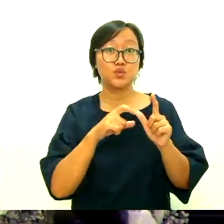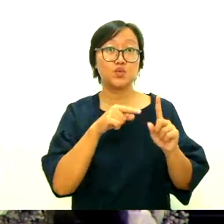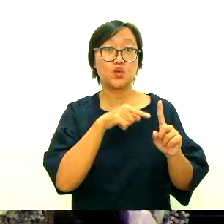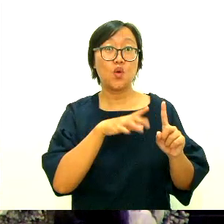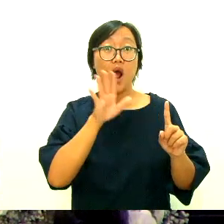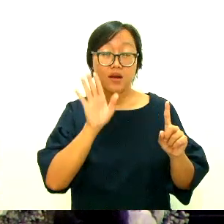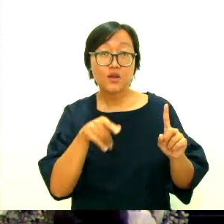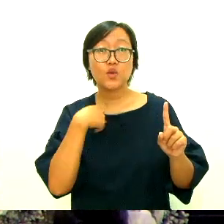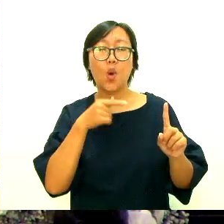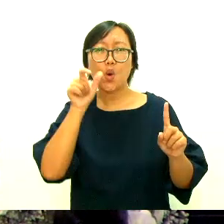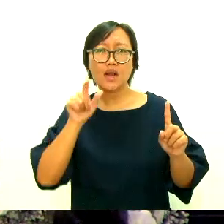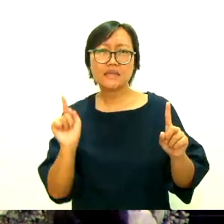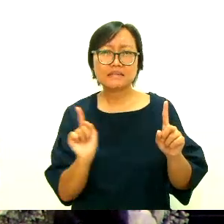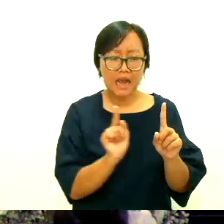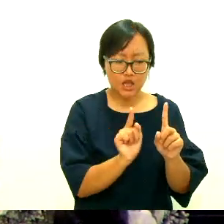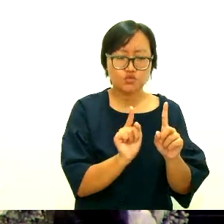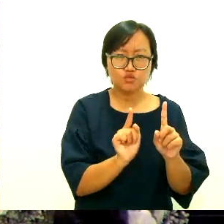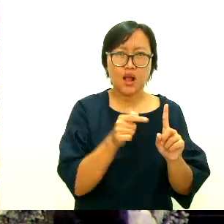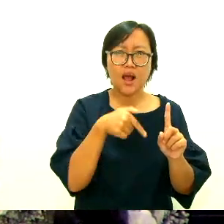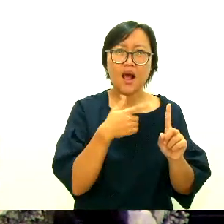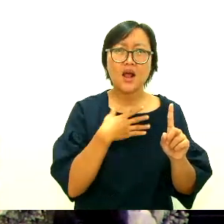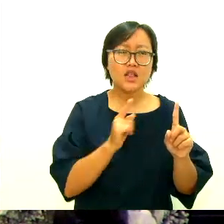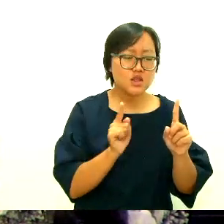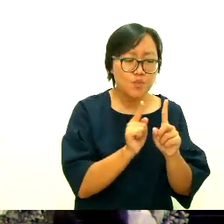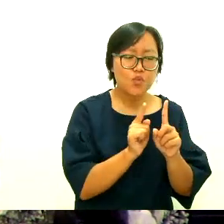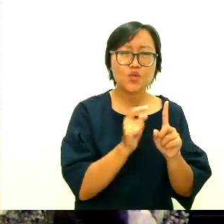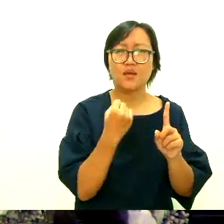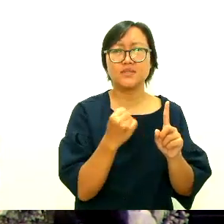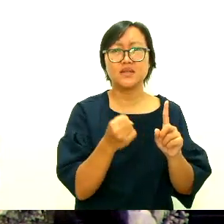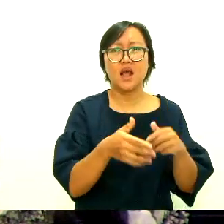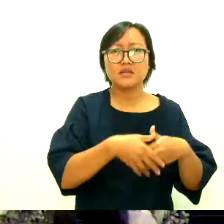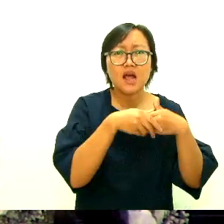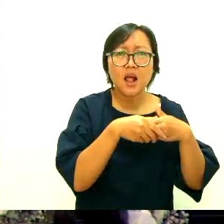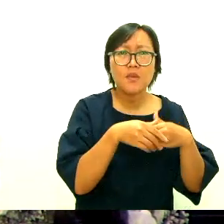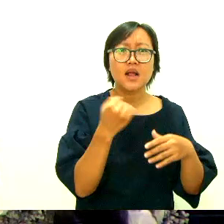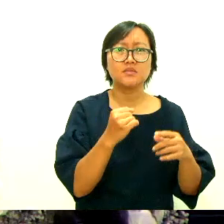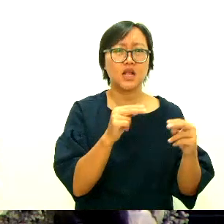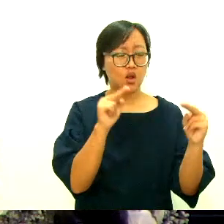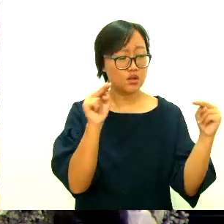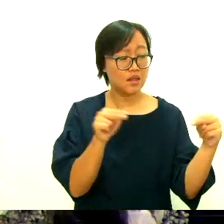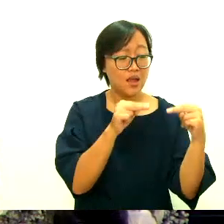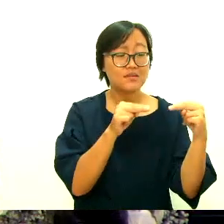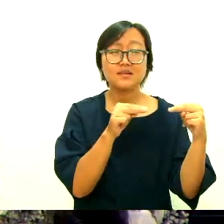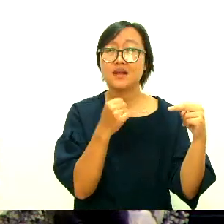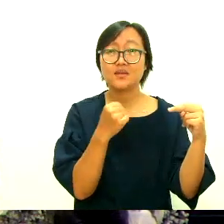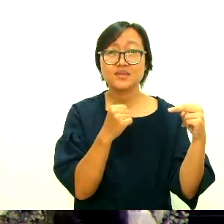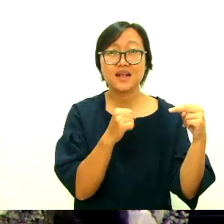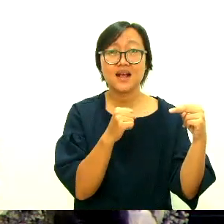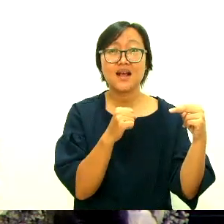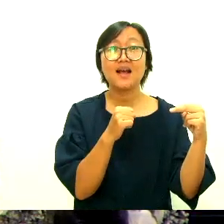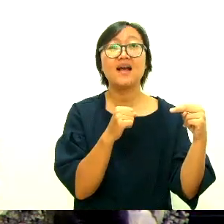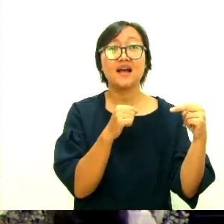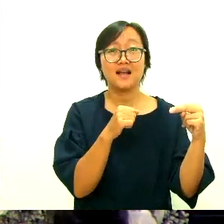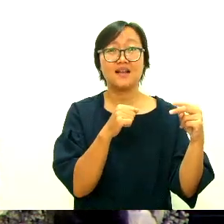apalagi bersalaman Hai ato malah bertatap muka ini adalah suatu